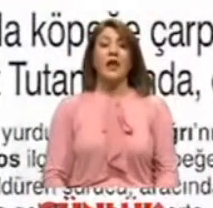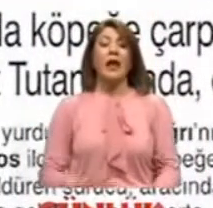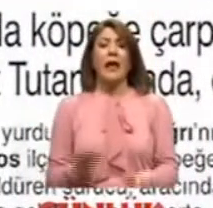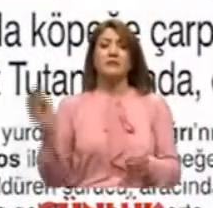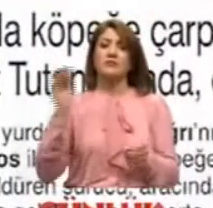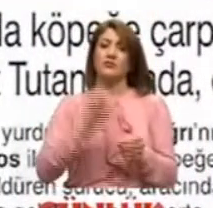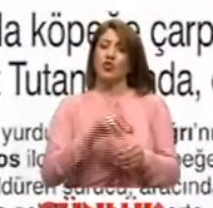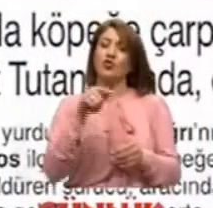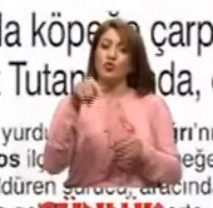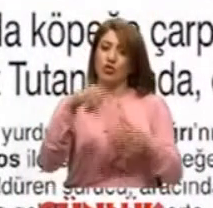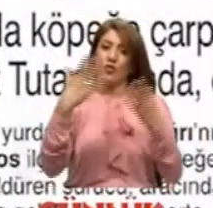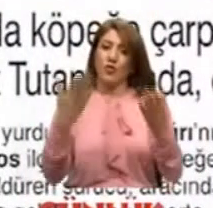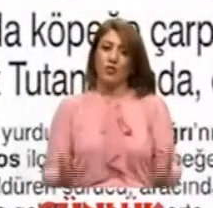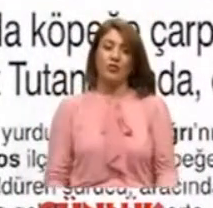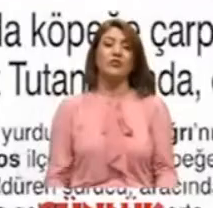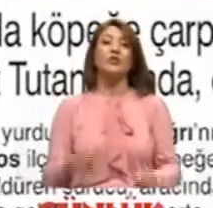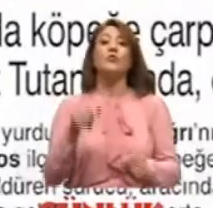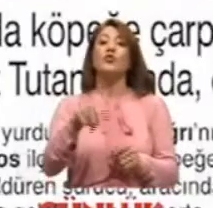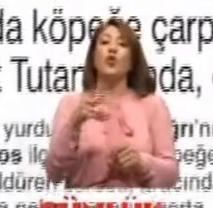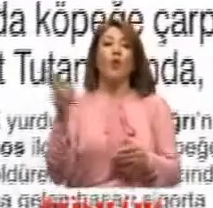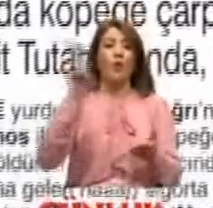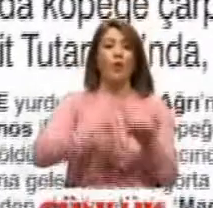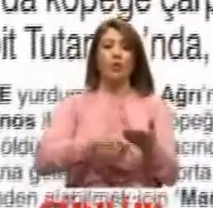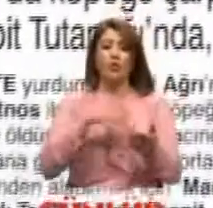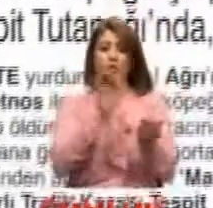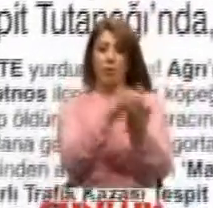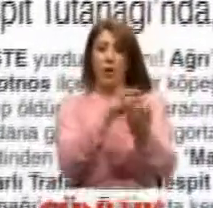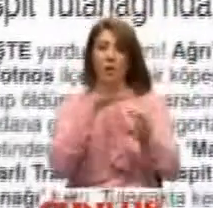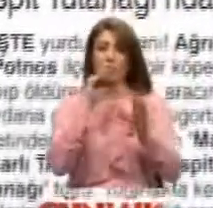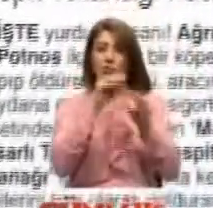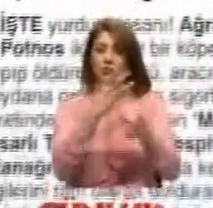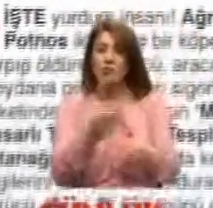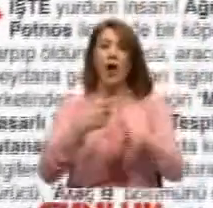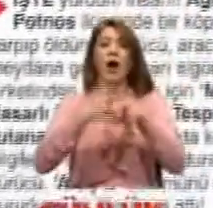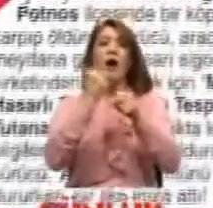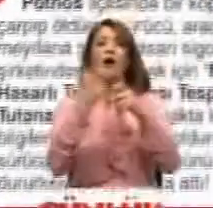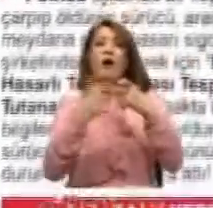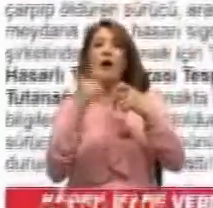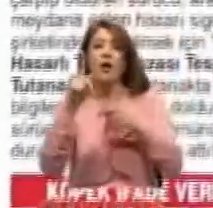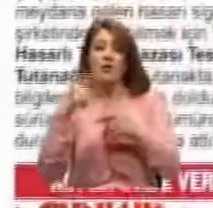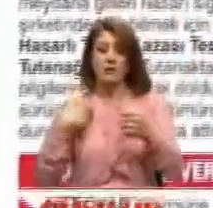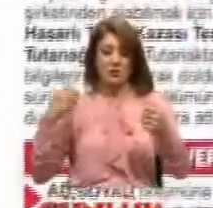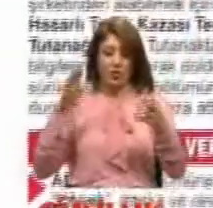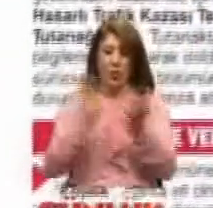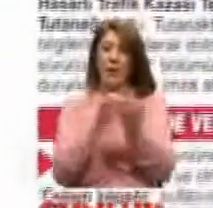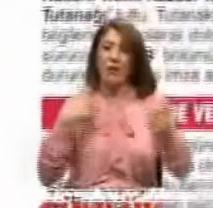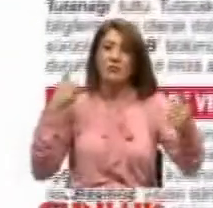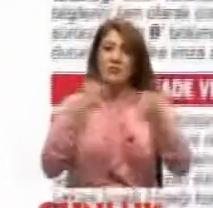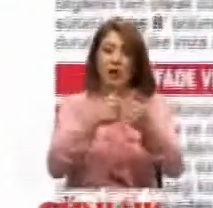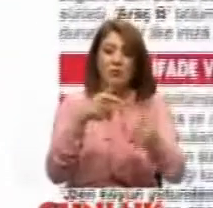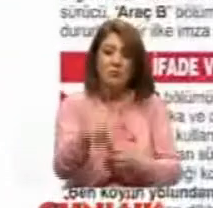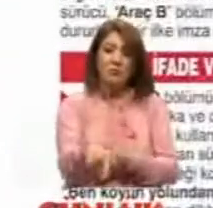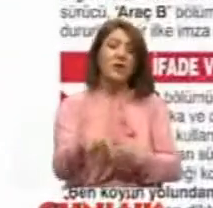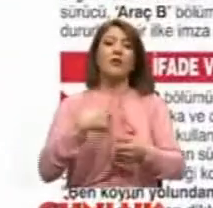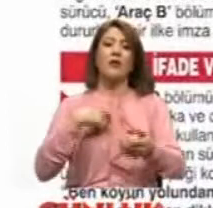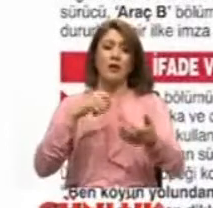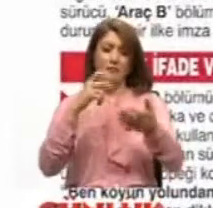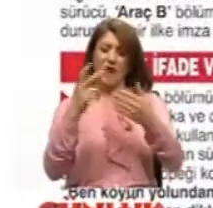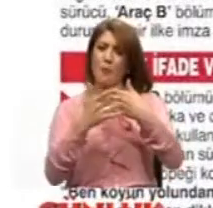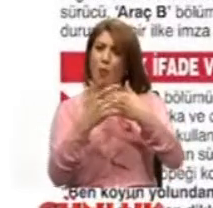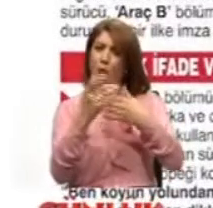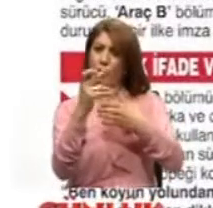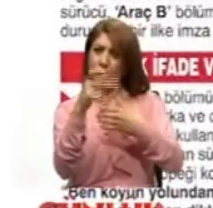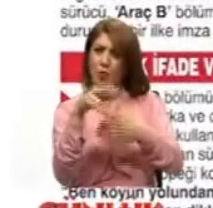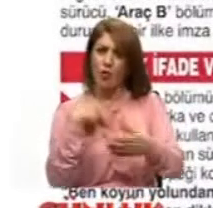En sonunda bu da oldu. Ve ölü köpek konuştu. Ağrı'da köpeğe çarpan sürücü tuttuğu maddi hasarlı trafik kazası